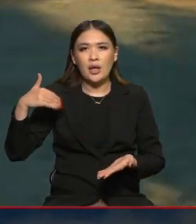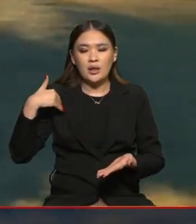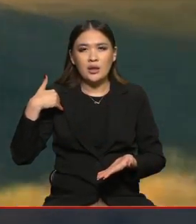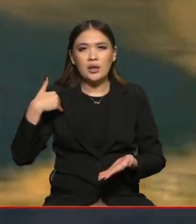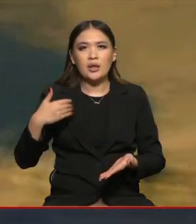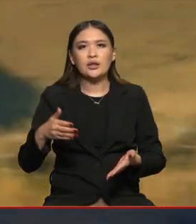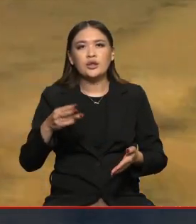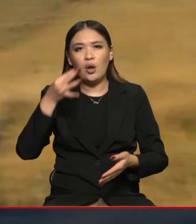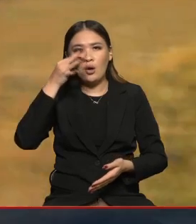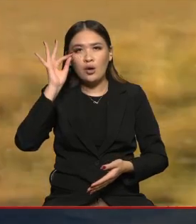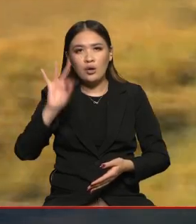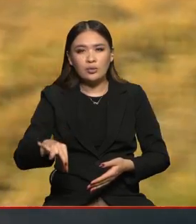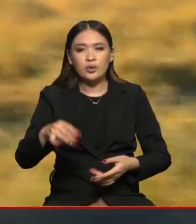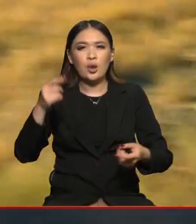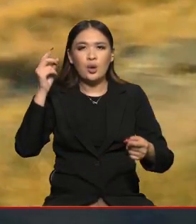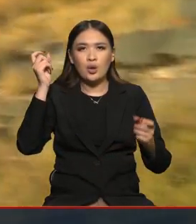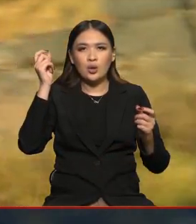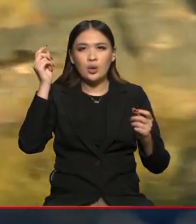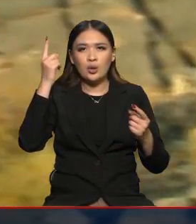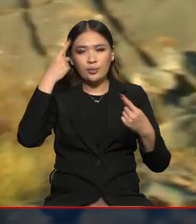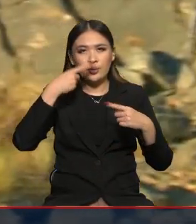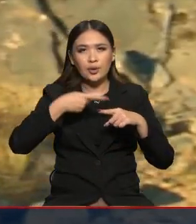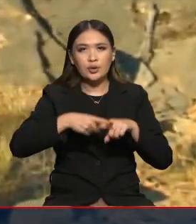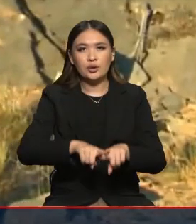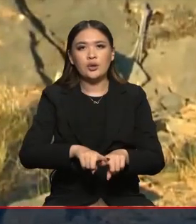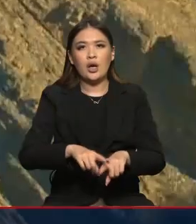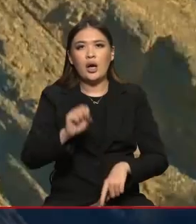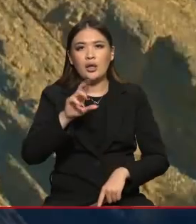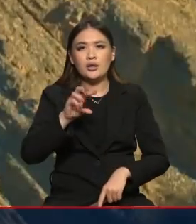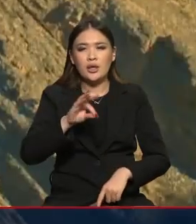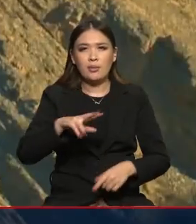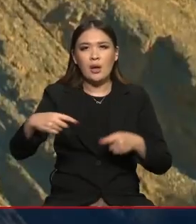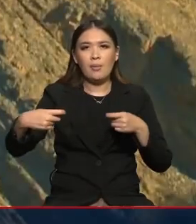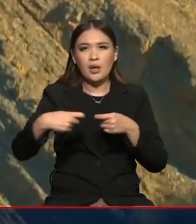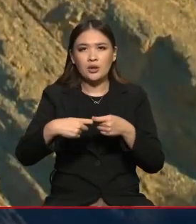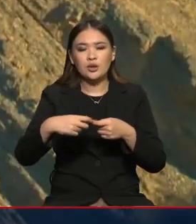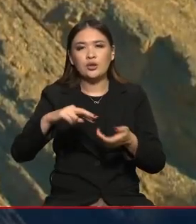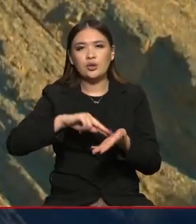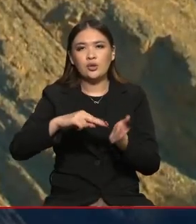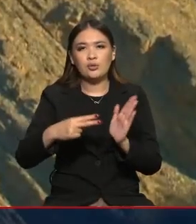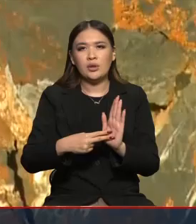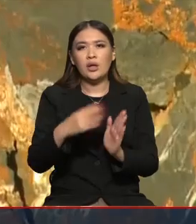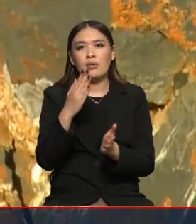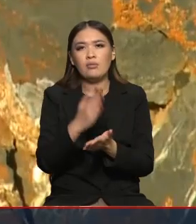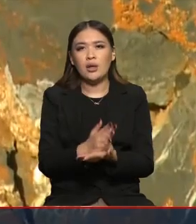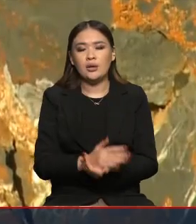бағытында тәжірибе алмасуды ойластырып отыр. Сондай-ақ академиялық байланыс орнату да жоспарда бар.